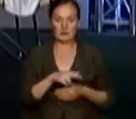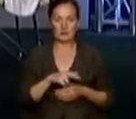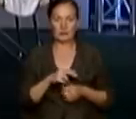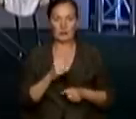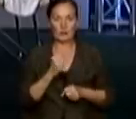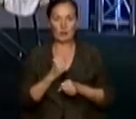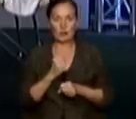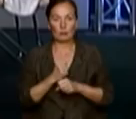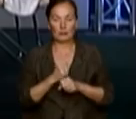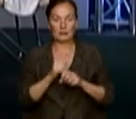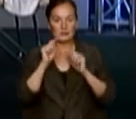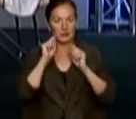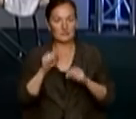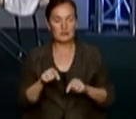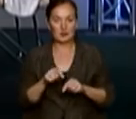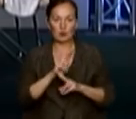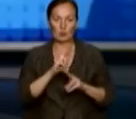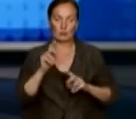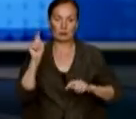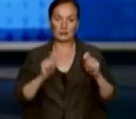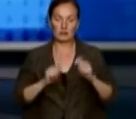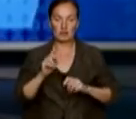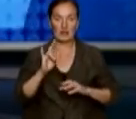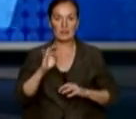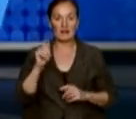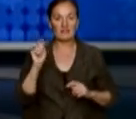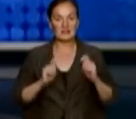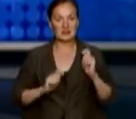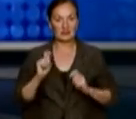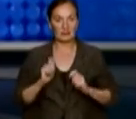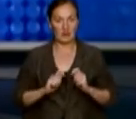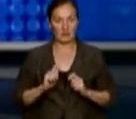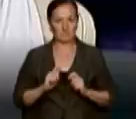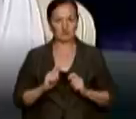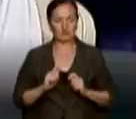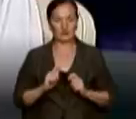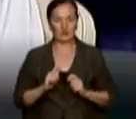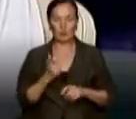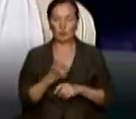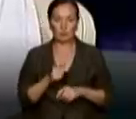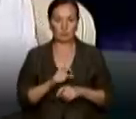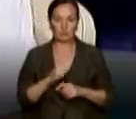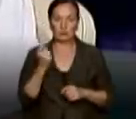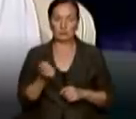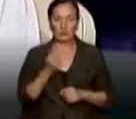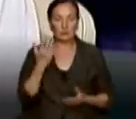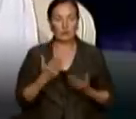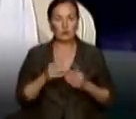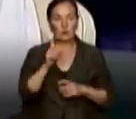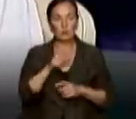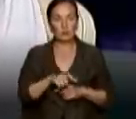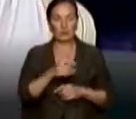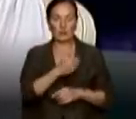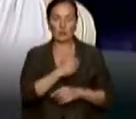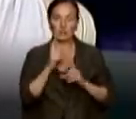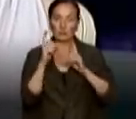на тих, хто приїжджали на фестивалі, і ця інформація була присутня, але її дуже мало. Якщо звичайна людина хоче поїхати, вона